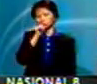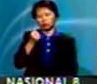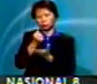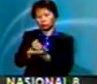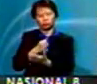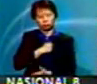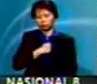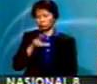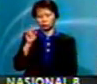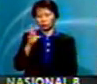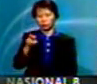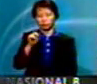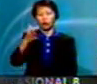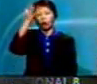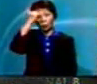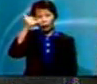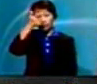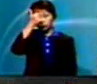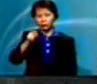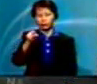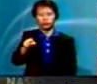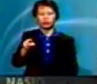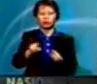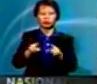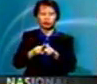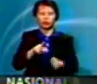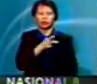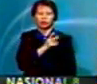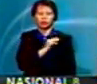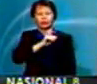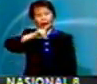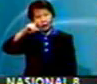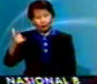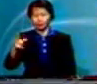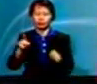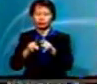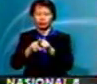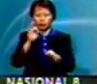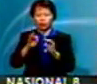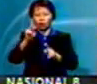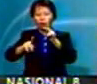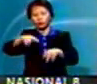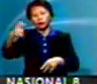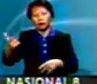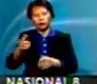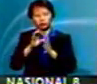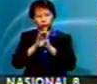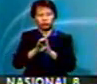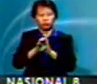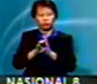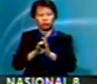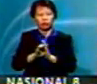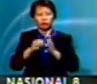perkara ni. Sebab apa, dia di macam di kementerian-kementerian lain, kalau ada orang lain, contohnya macam